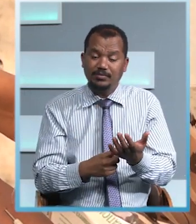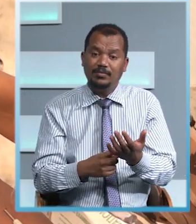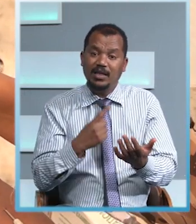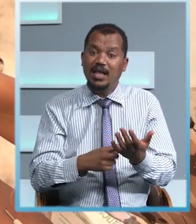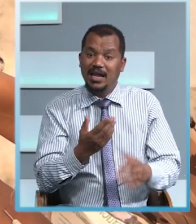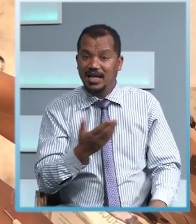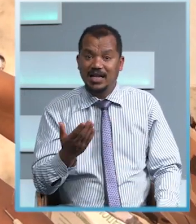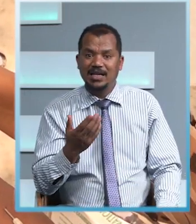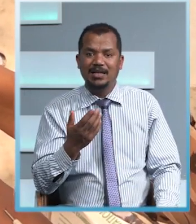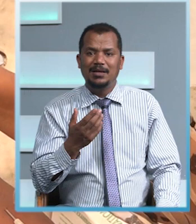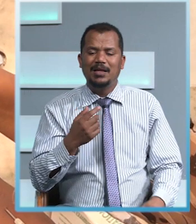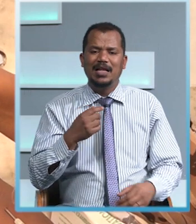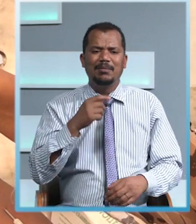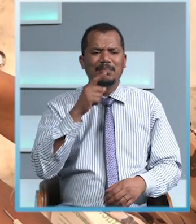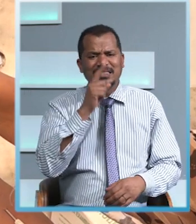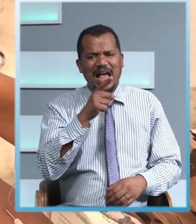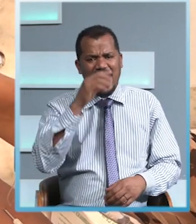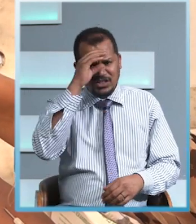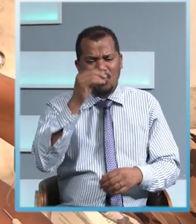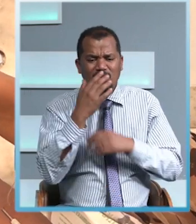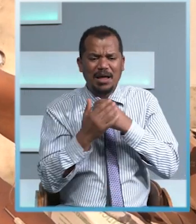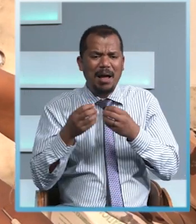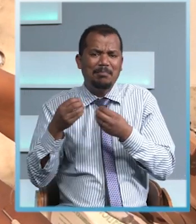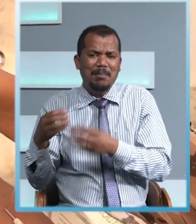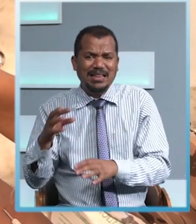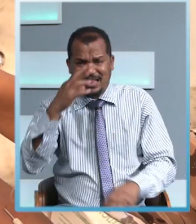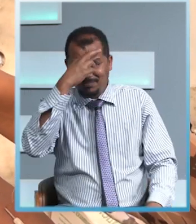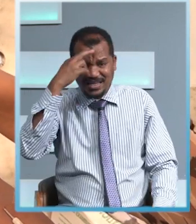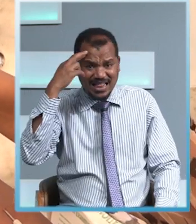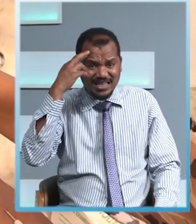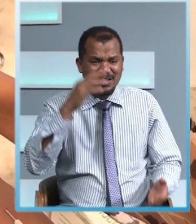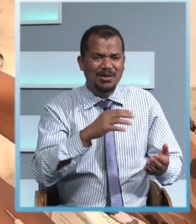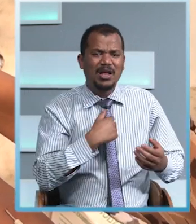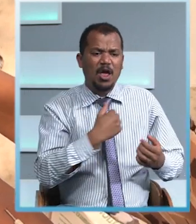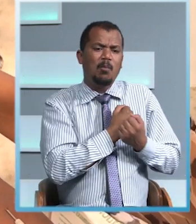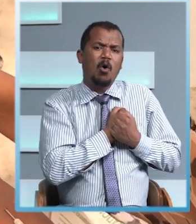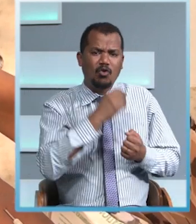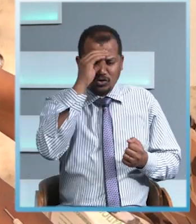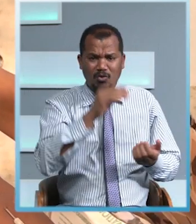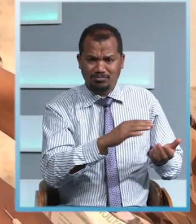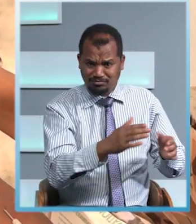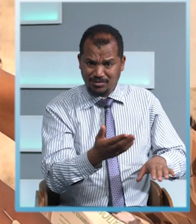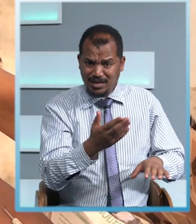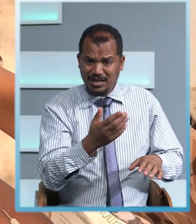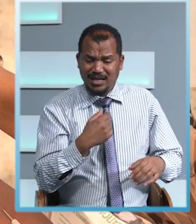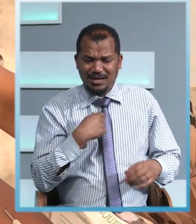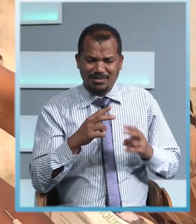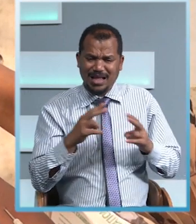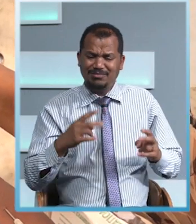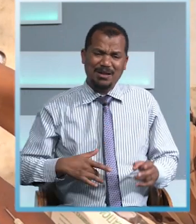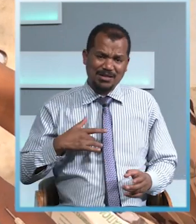ስለዚህ ያ ነገር እኔ በዛ ሰው ደም ማጣት ምክንያት ሞደውን ሰው ስላጣውኝ